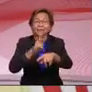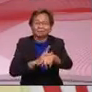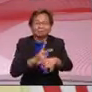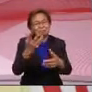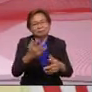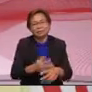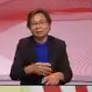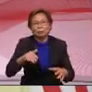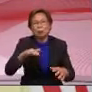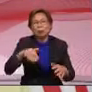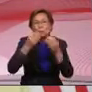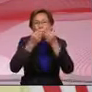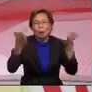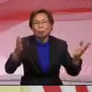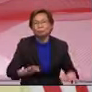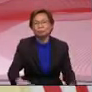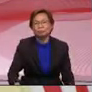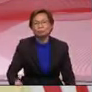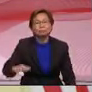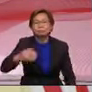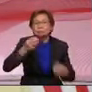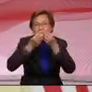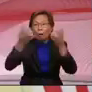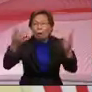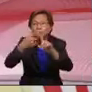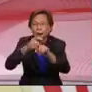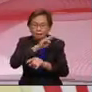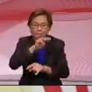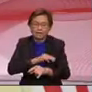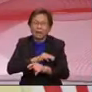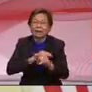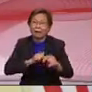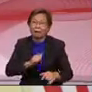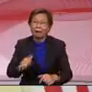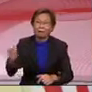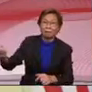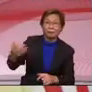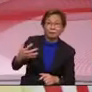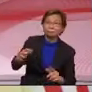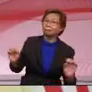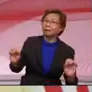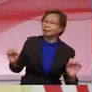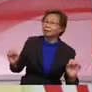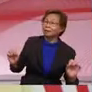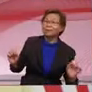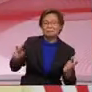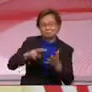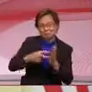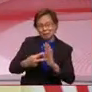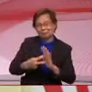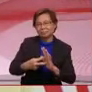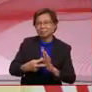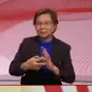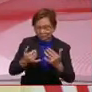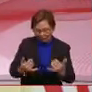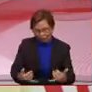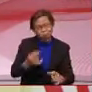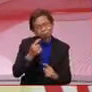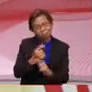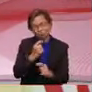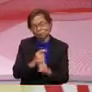Tidak ada pengumuman. Selagi tidak ada pengumuman daripada Menteri Hal Ehwal Agama tentang perkara ini, bermakna status quo